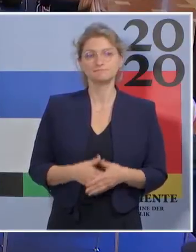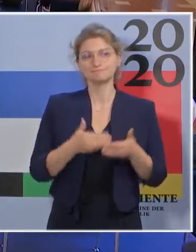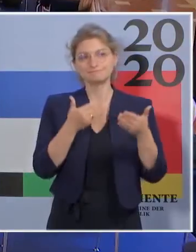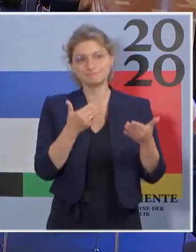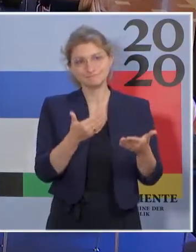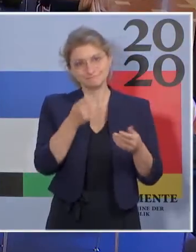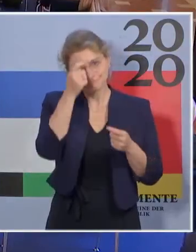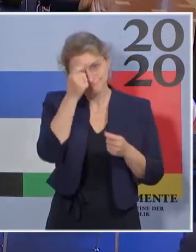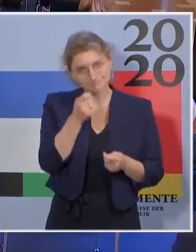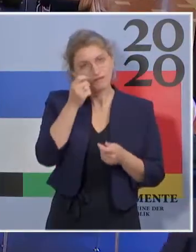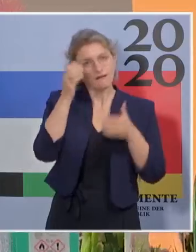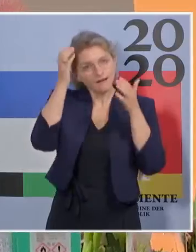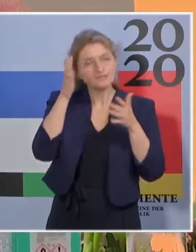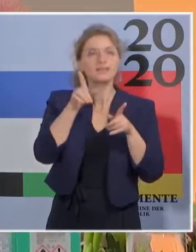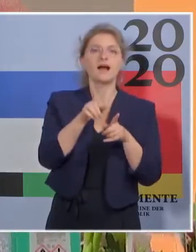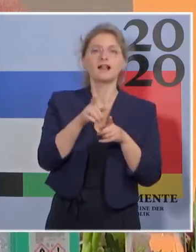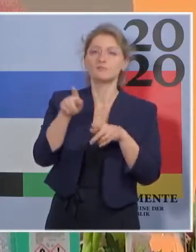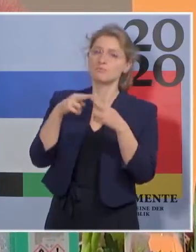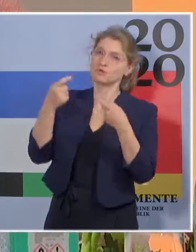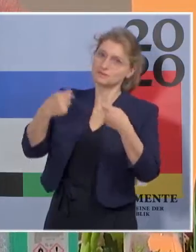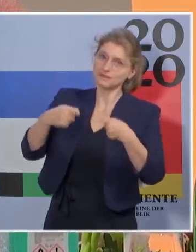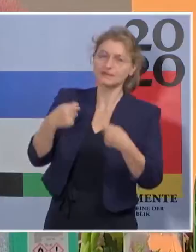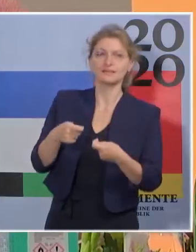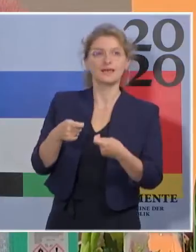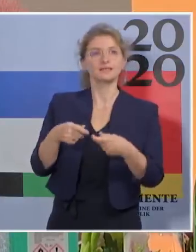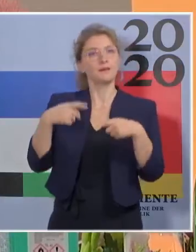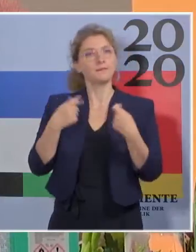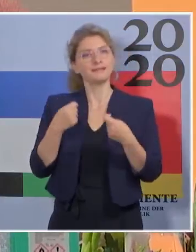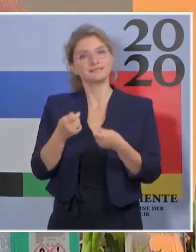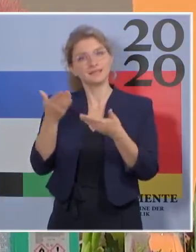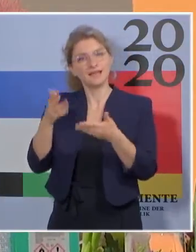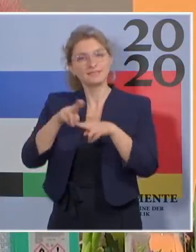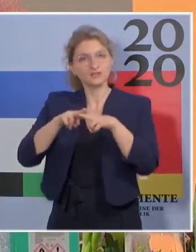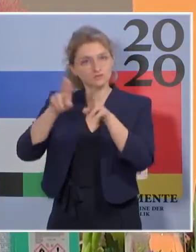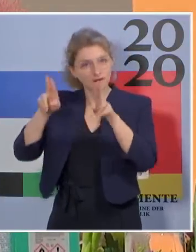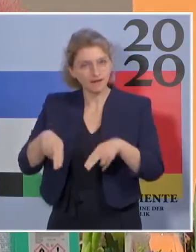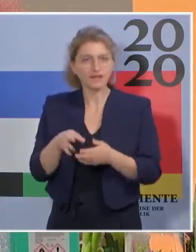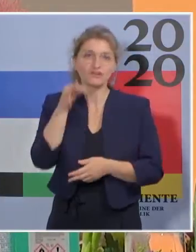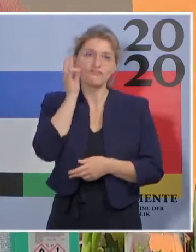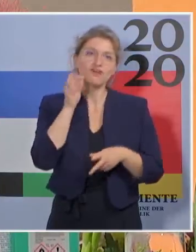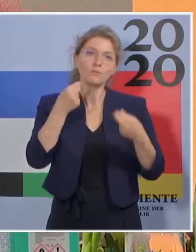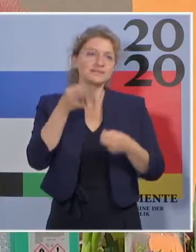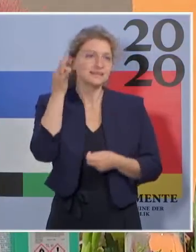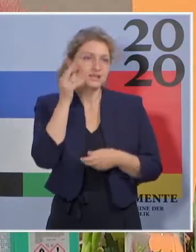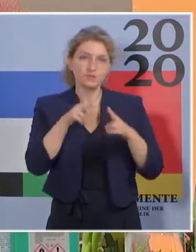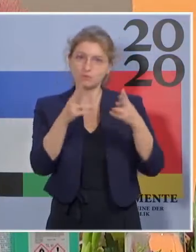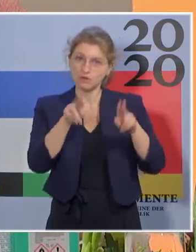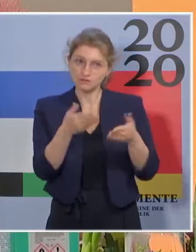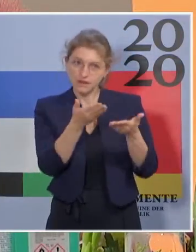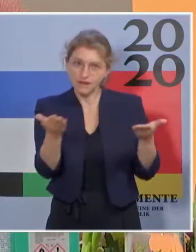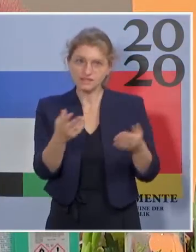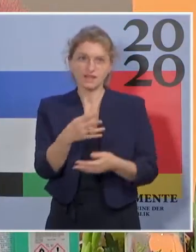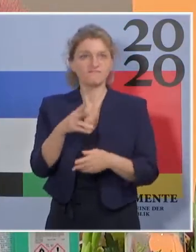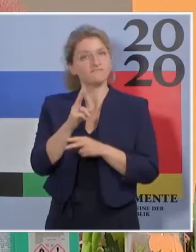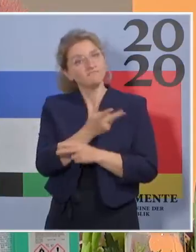Hochwürdiger Herr Kardinal, sehr geehrter Herr Bundespräsident, Herr Präsident des Nationalrates, Frau Präsidentin des Bundesrates, Herr